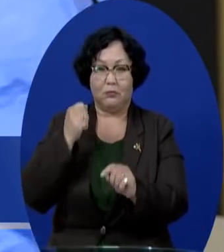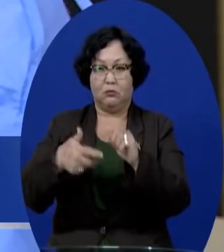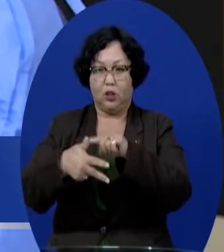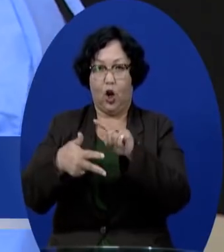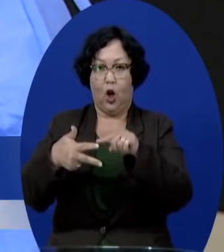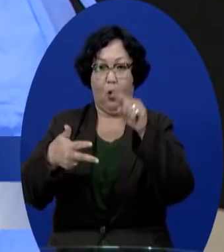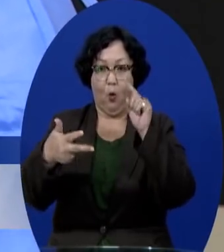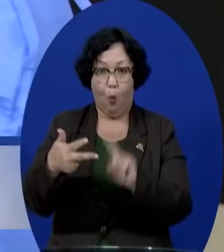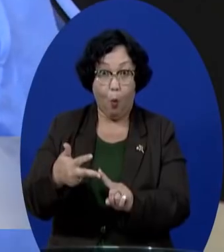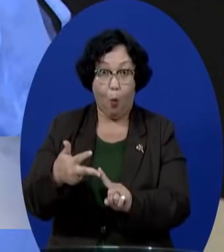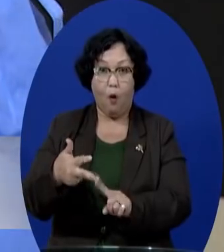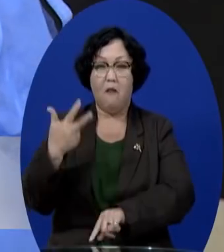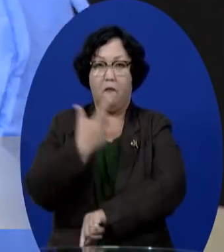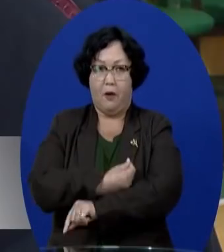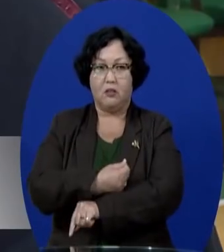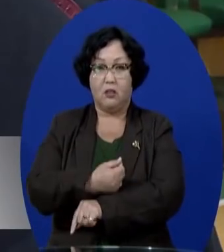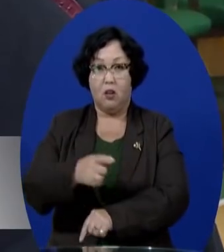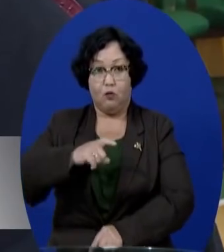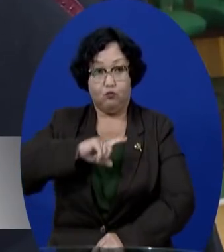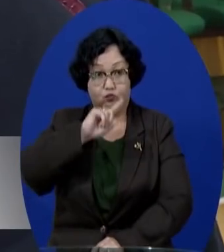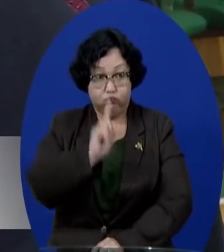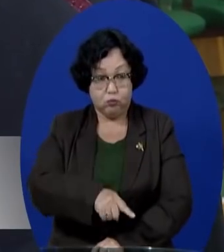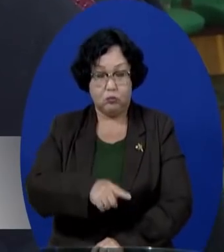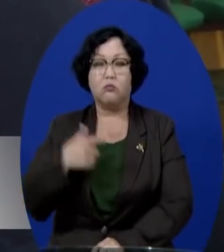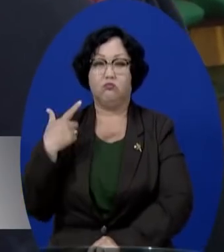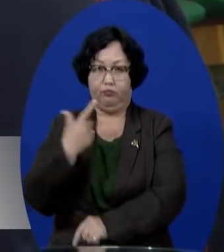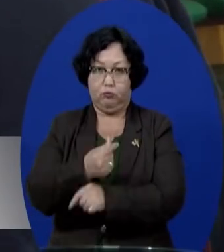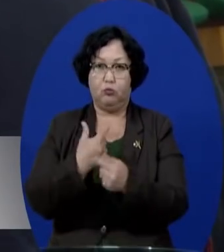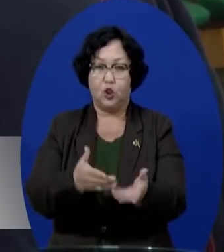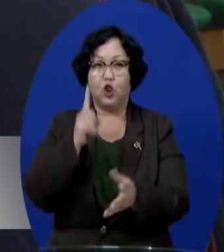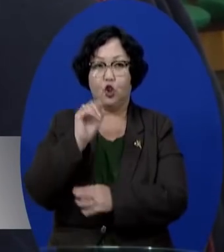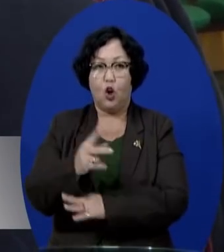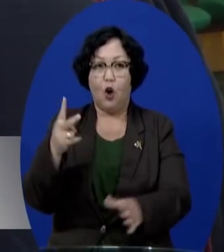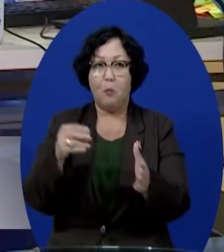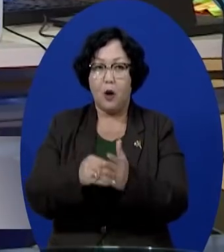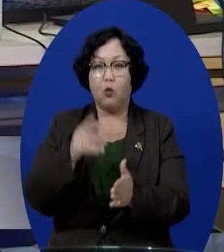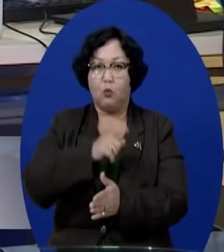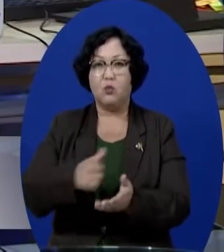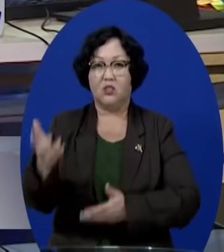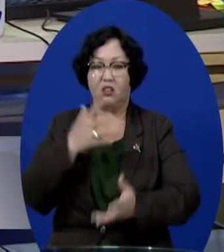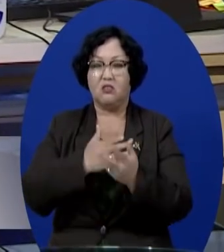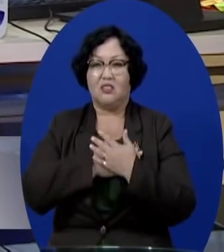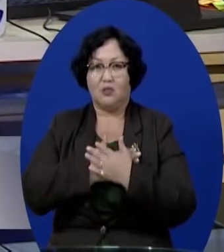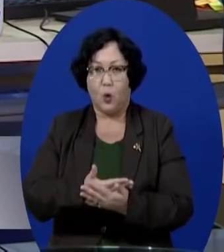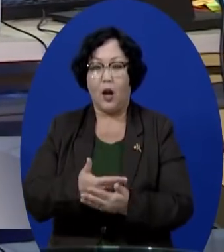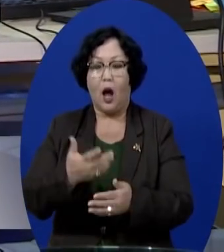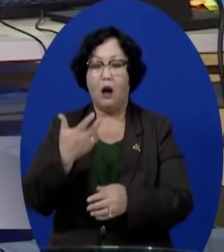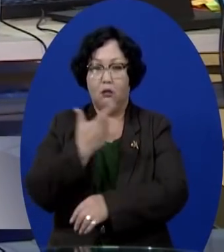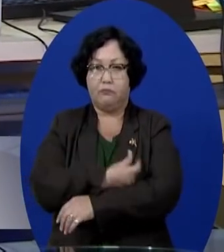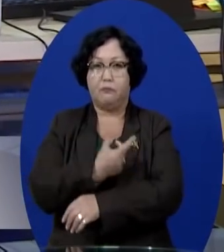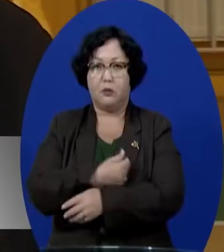Ингээдтэй тухайн албан хаагчдын зөвшөөрлөөр хийж байгаа нь өдөрт дунджаар 2000 гаруй албан хаагч сайн дураараа вакцины 3 дугаар тундаа амрагдаж